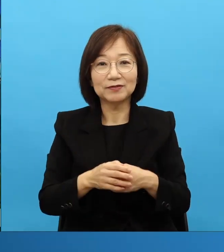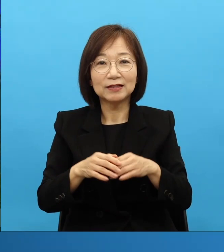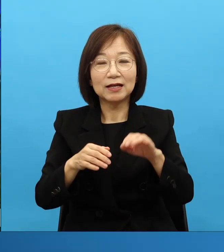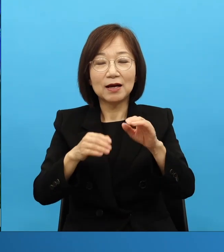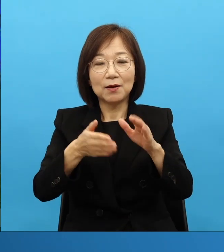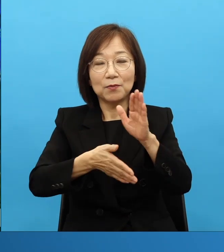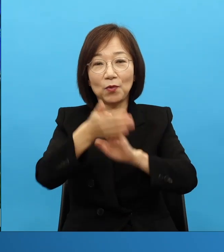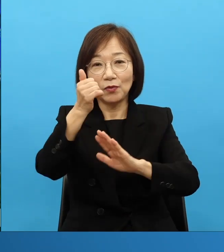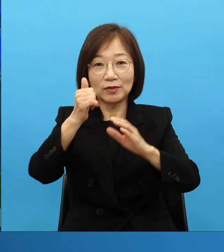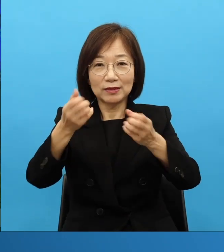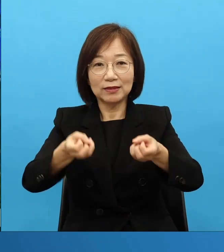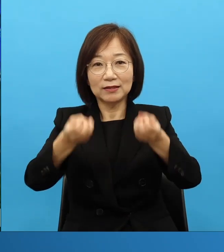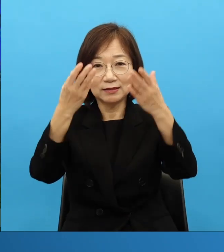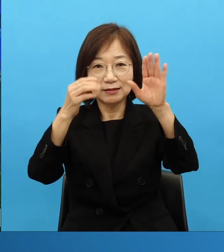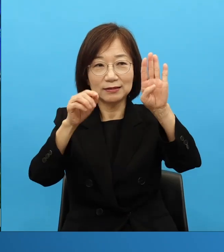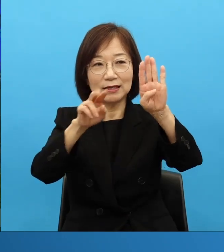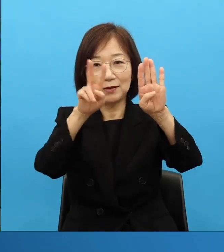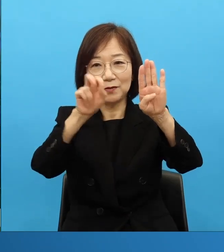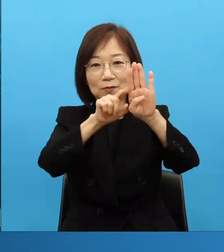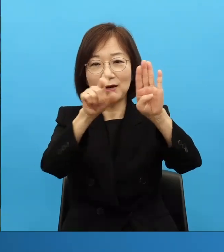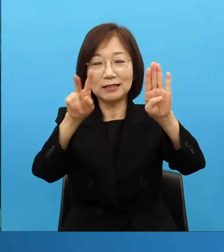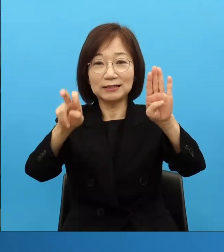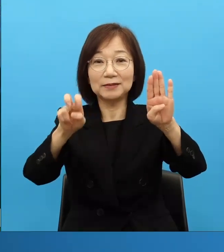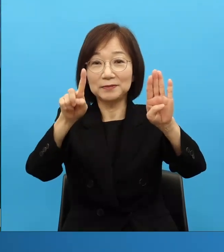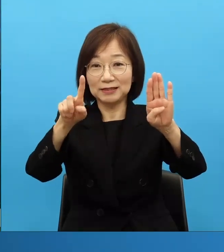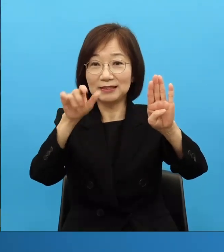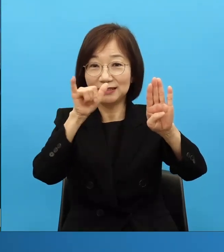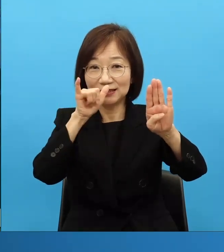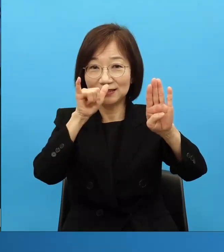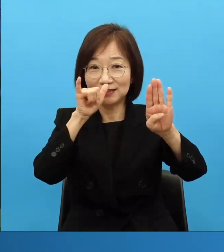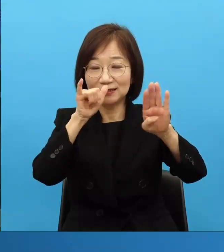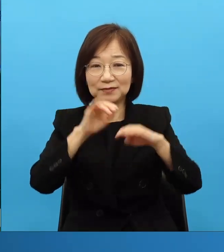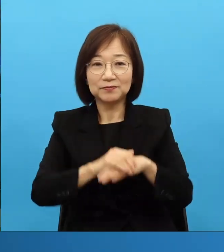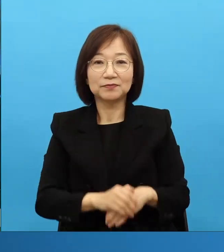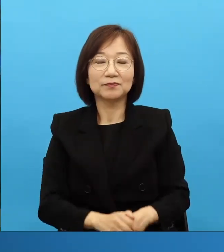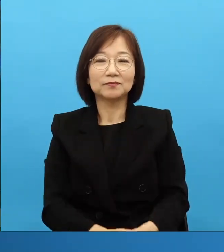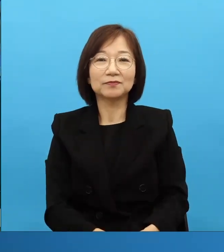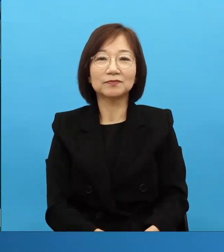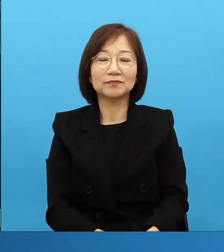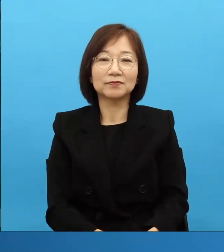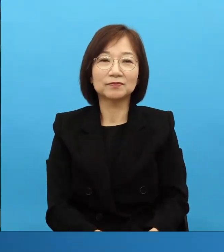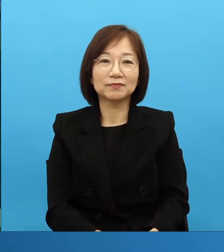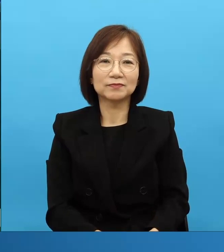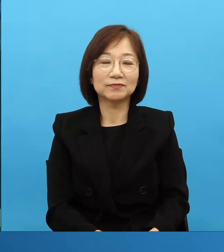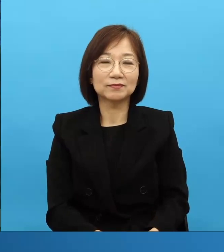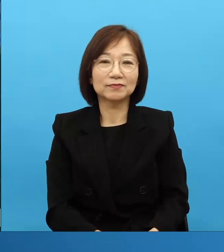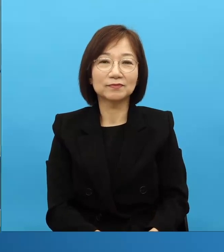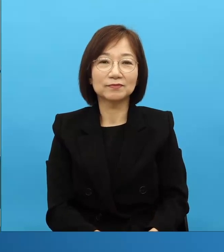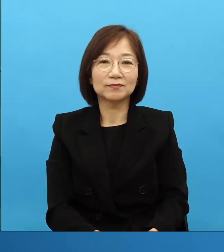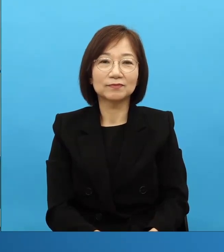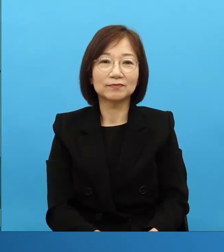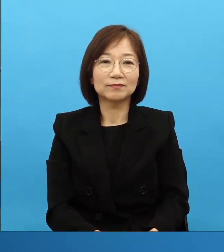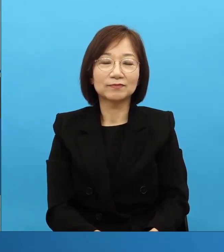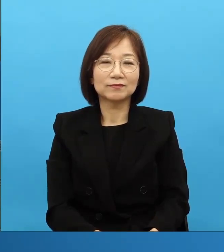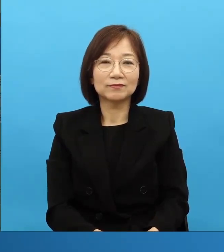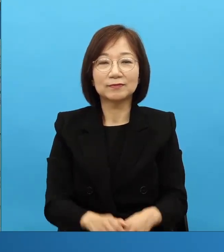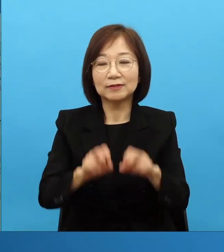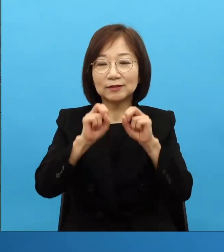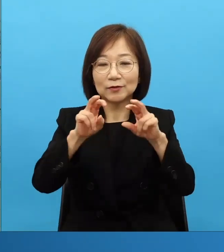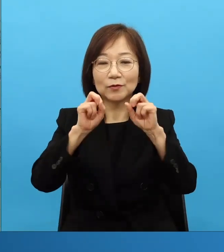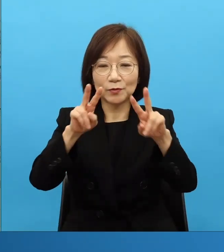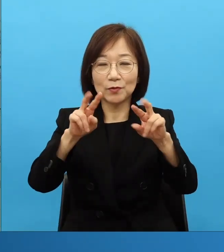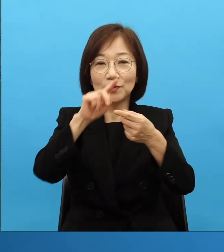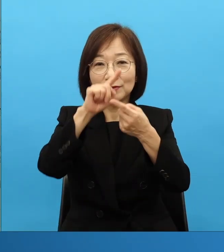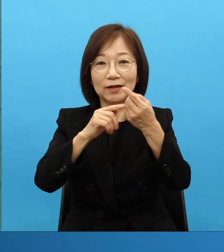덕평 RUTC에서 열립니다. 본대회에는 당일 현장에서만 등록받습니다. 한편 선교대회